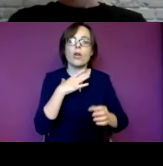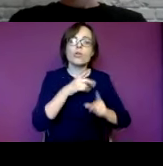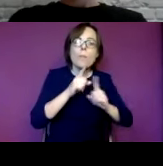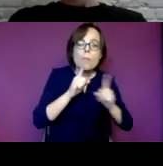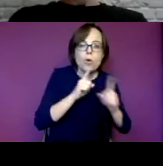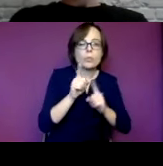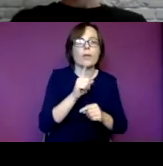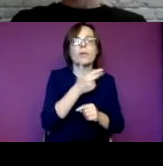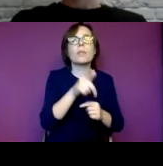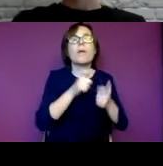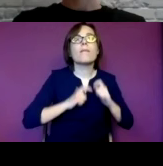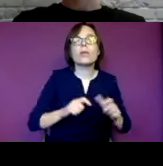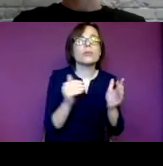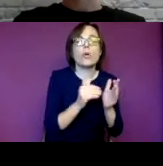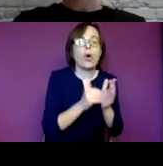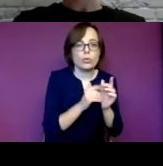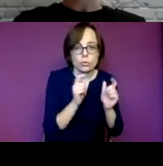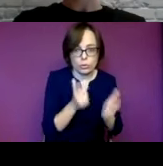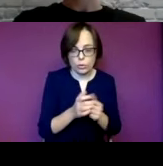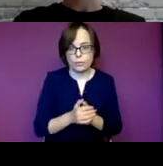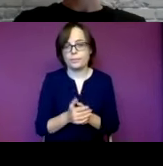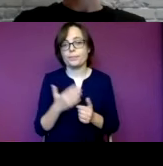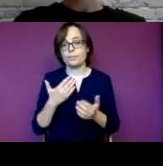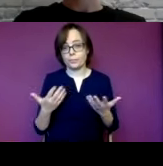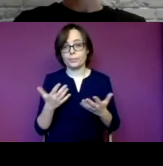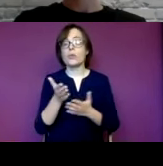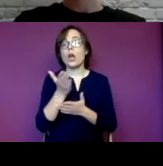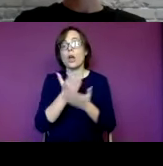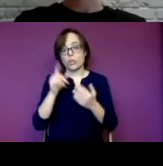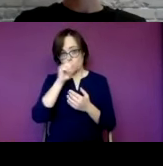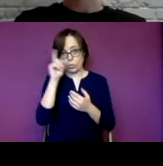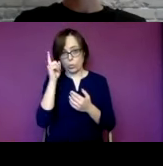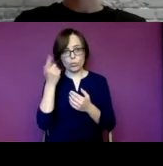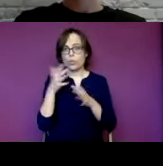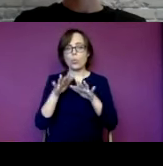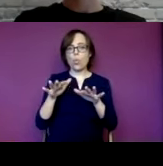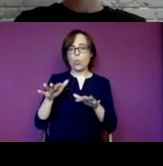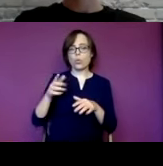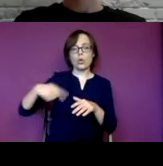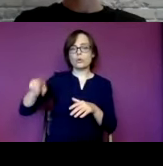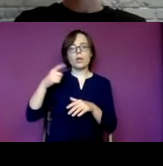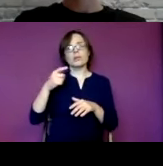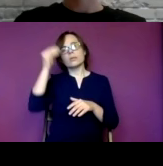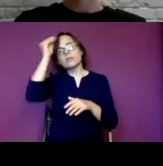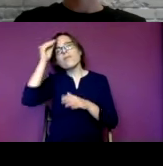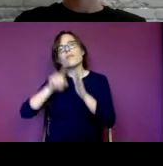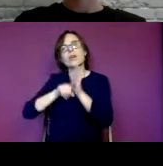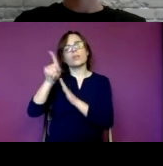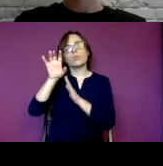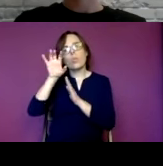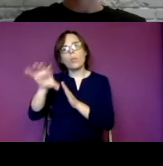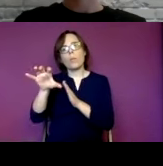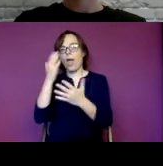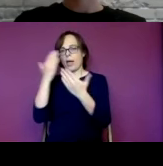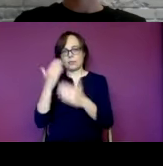wieś. Dlatego, że część ludzi, wielu z nas nie ma tej wykształcenia estetycznego, to jest jeden problem, a drugi